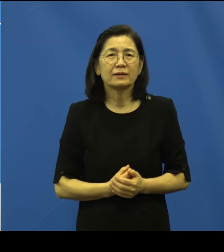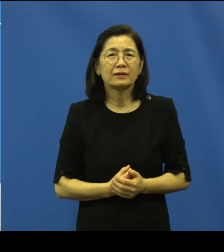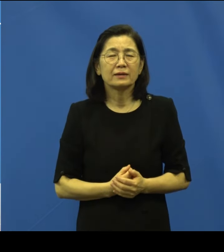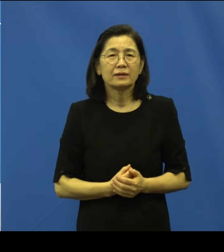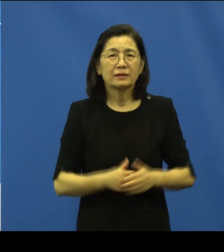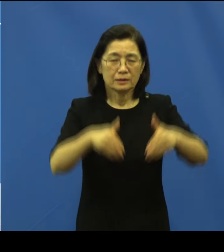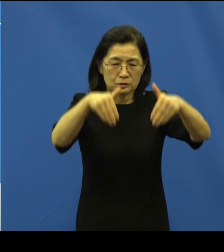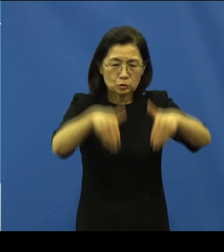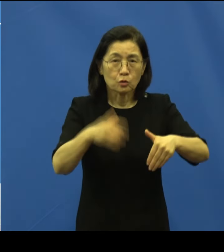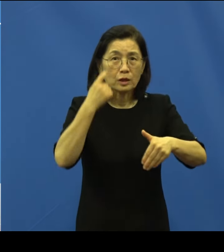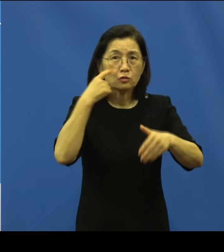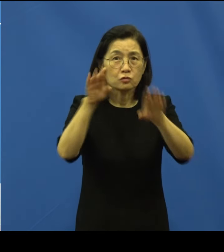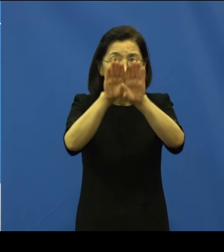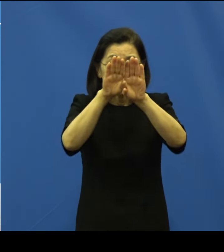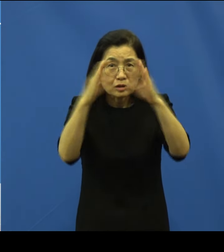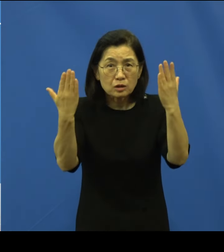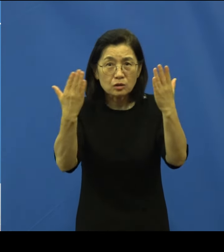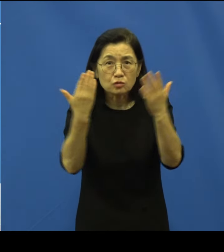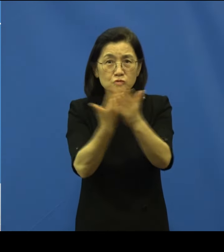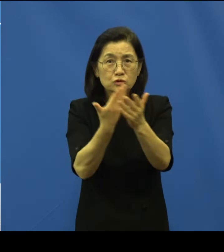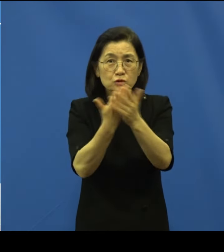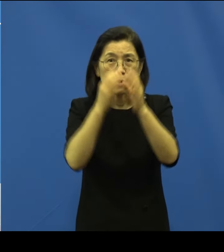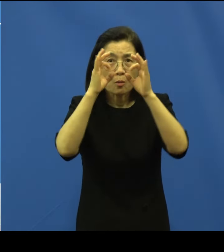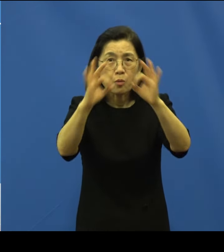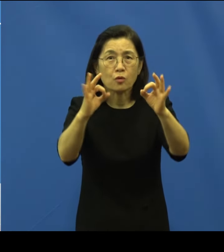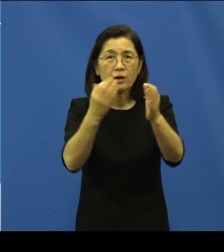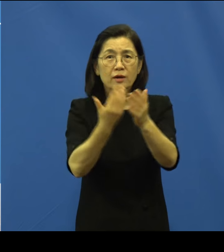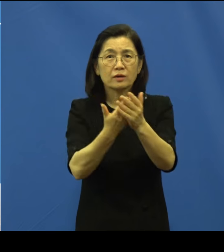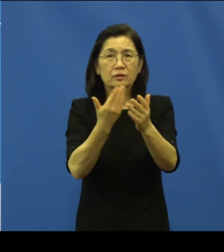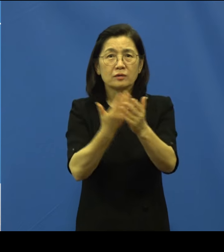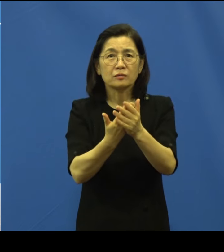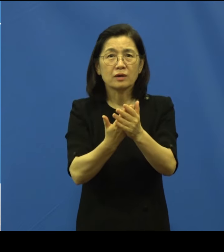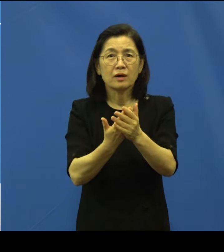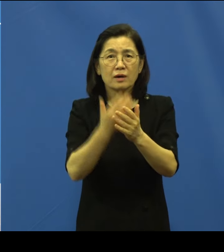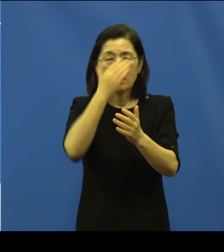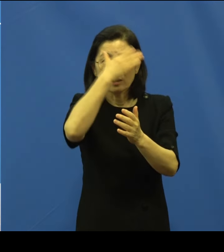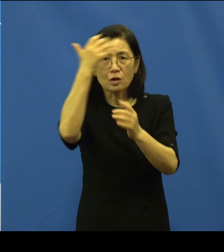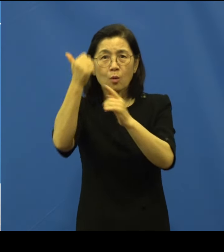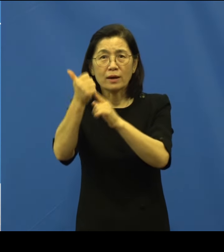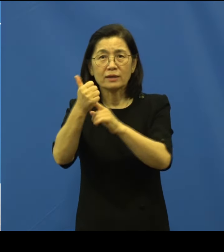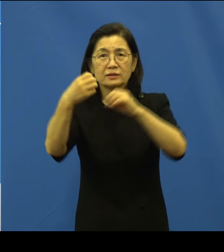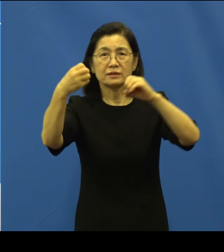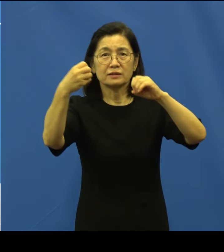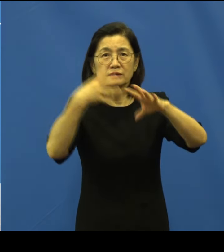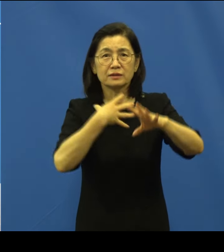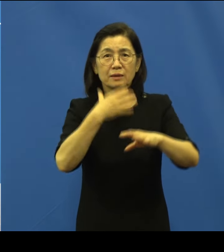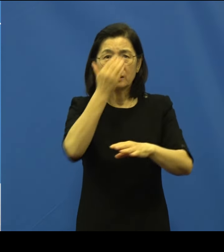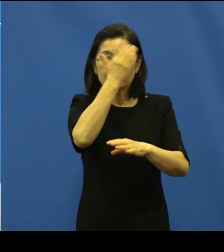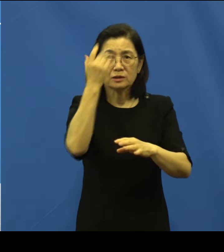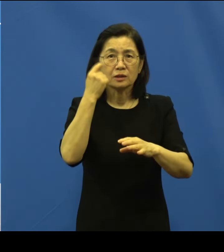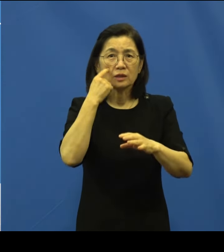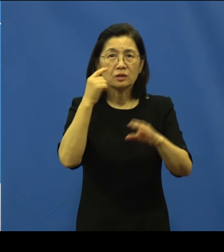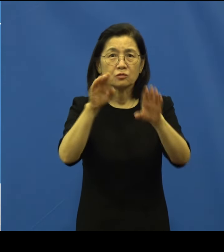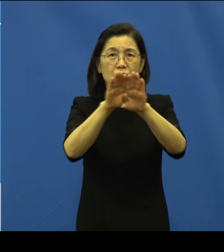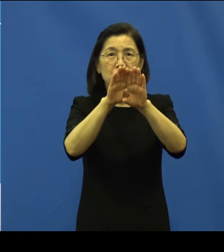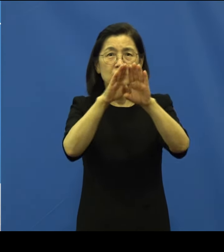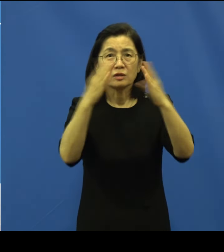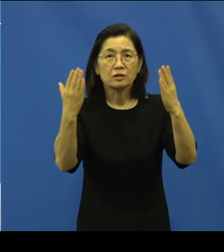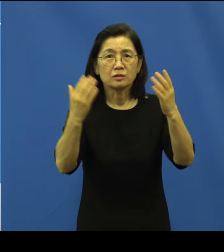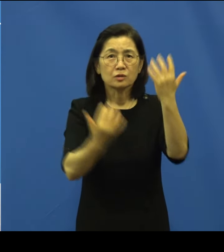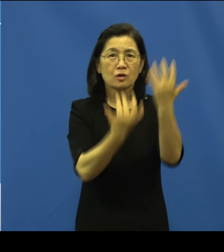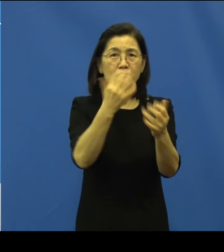원하건대 그의 눈을 열어서 보게 하옵소서 하니 여호와께서 그의 청년의 눈을 여심해 그가 보니 불말과 불병거가